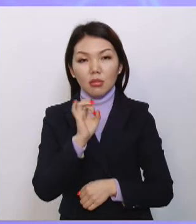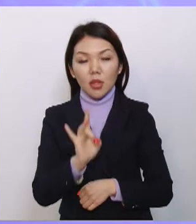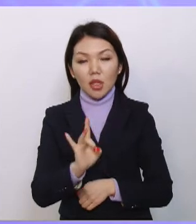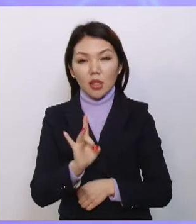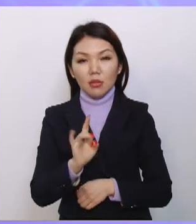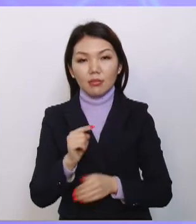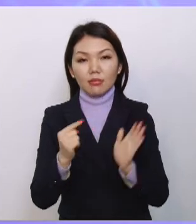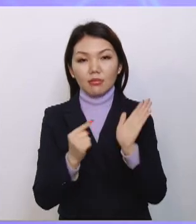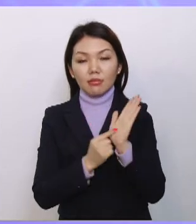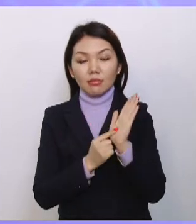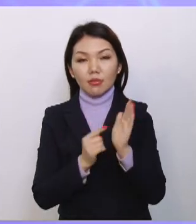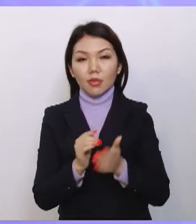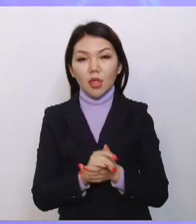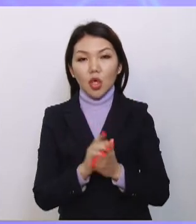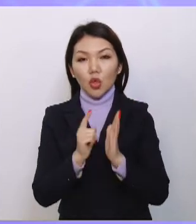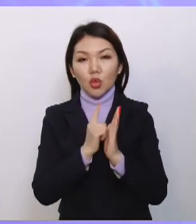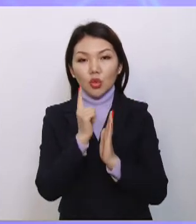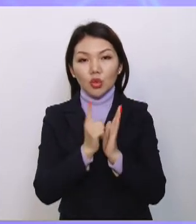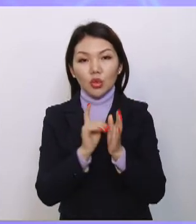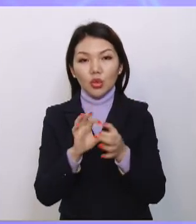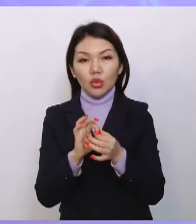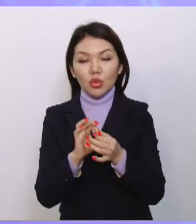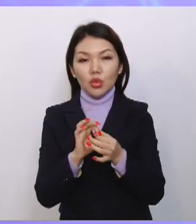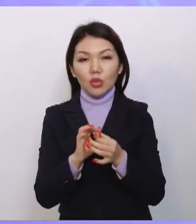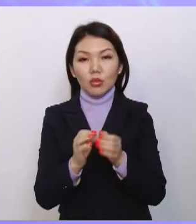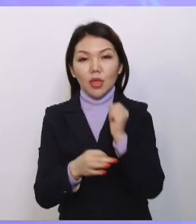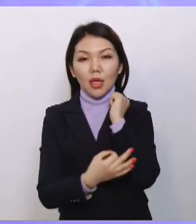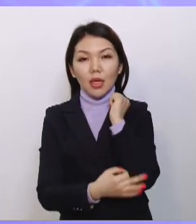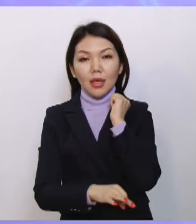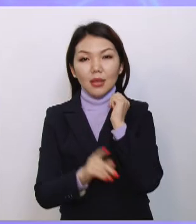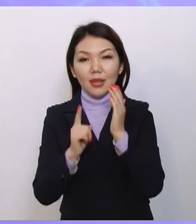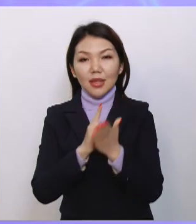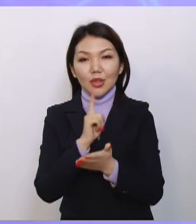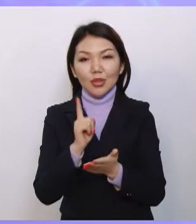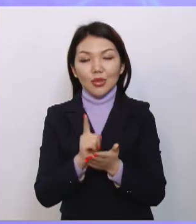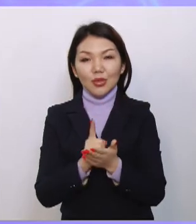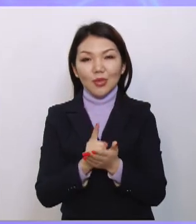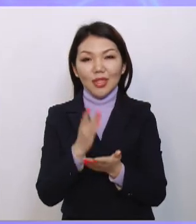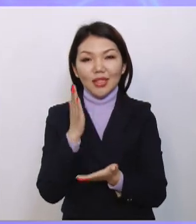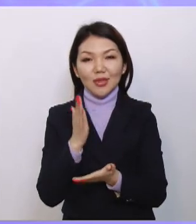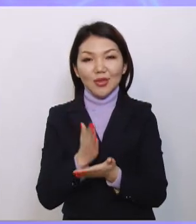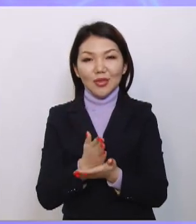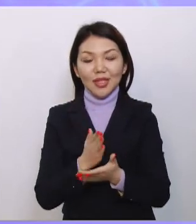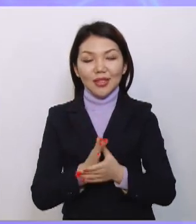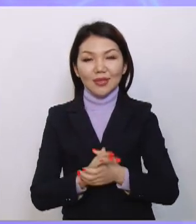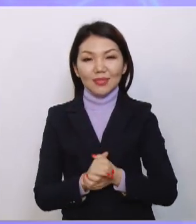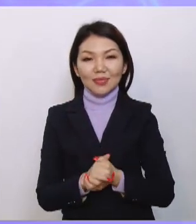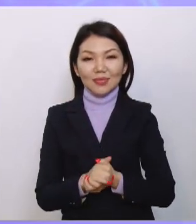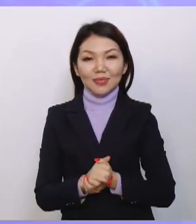Суроолуу сүйлөмдөр суроо иретинде айтылып, аягына суроо белгиси коюлат.